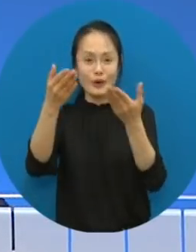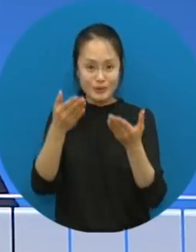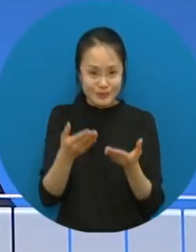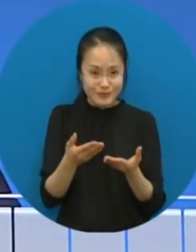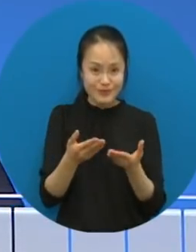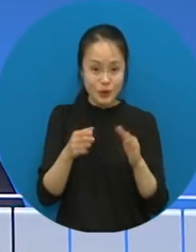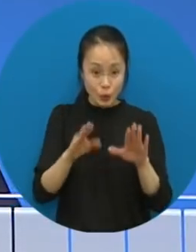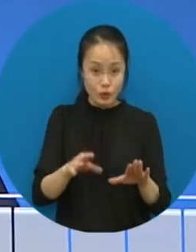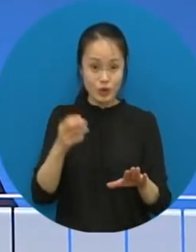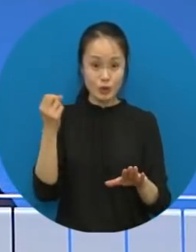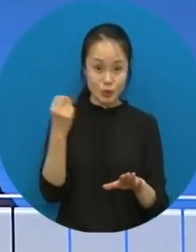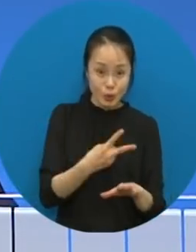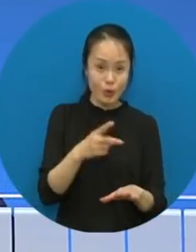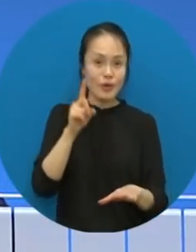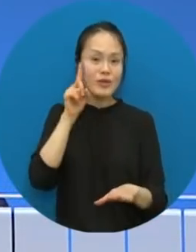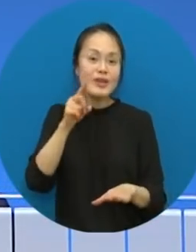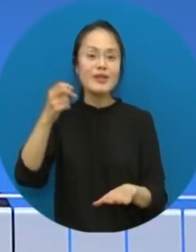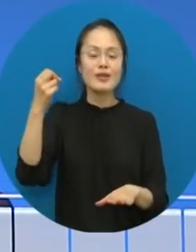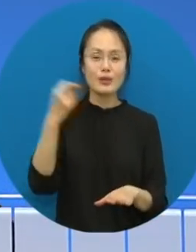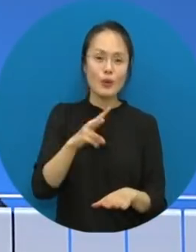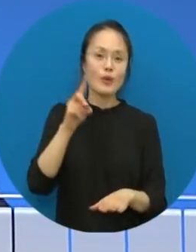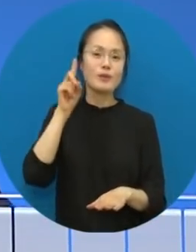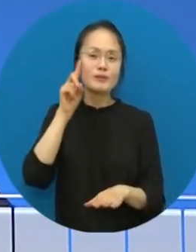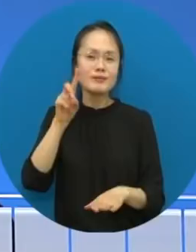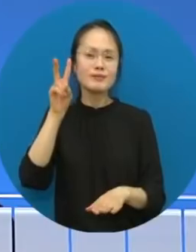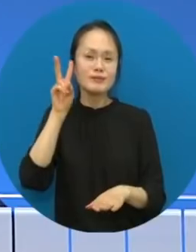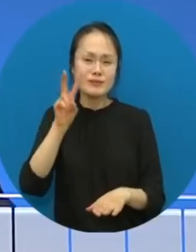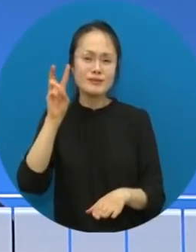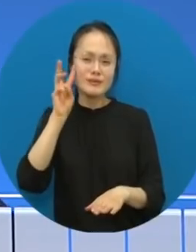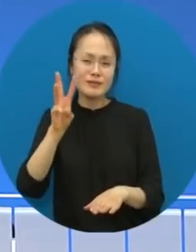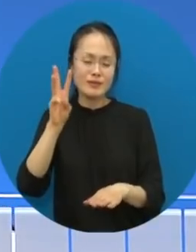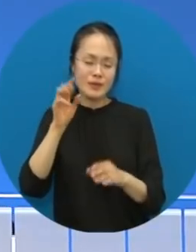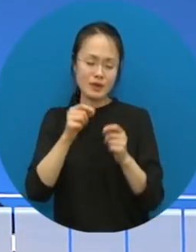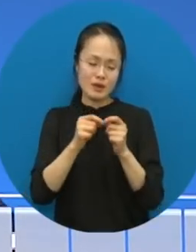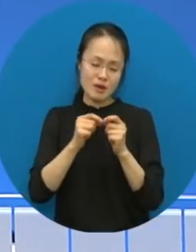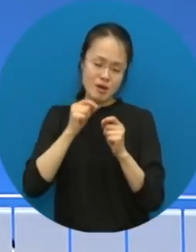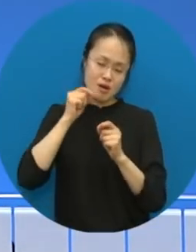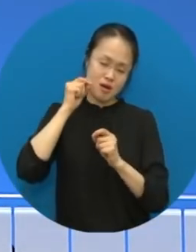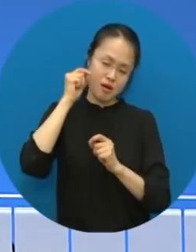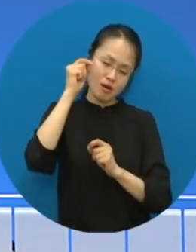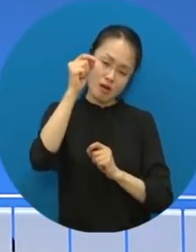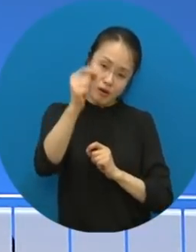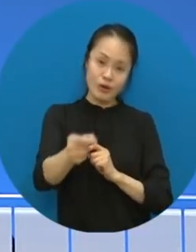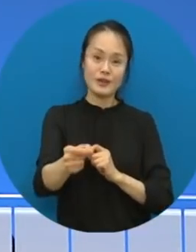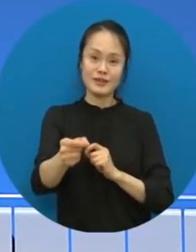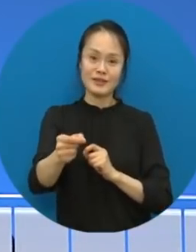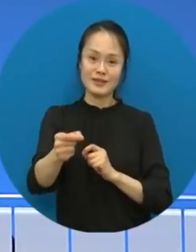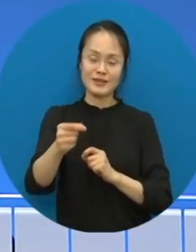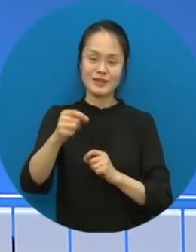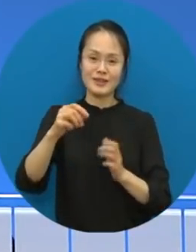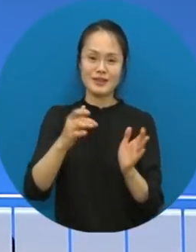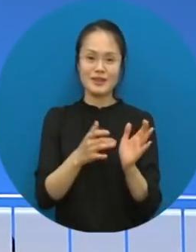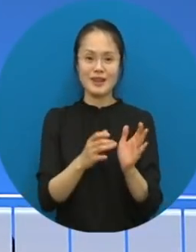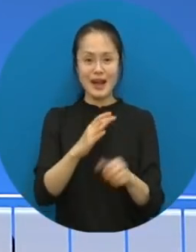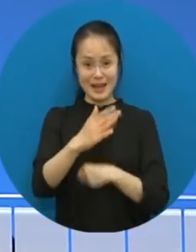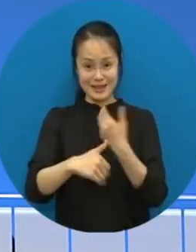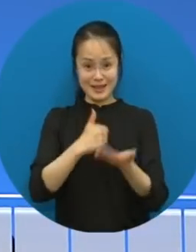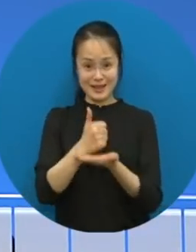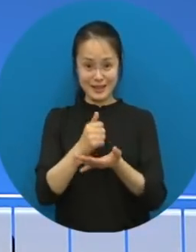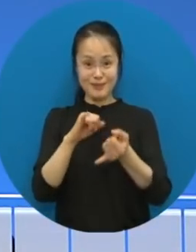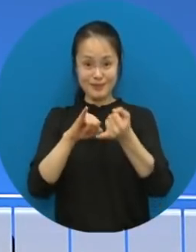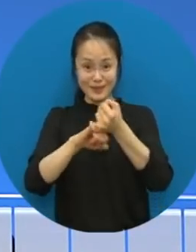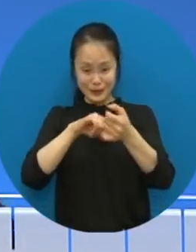허락하실 것이며 영원히 그가 하나님의 약속의 왕중왕이 되어 여러분이 그분과